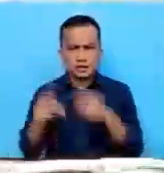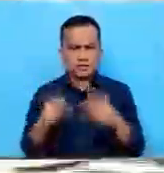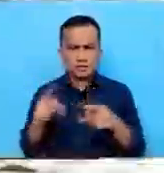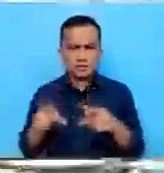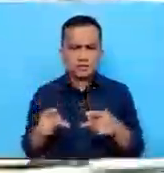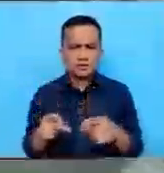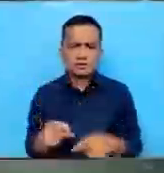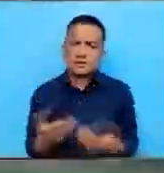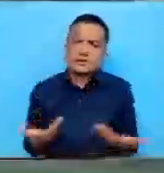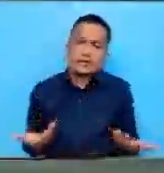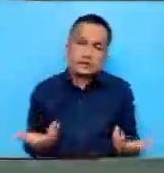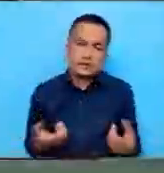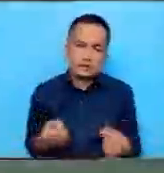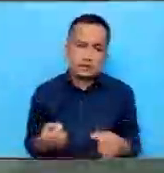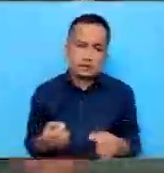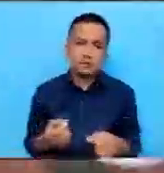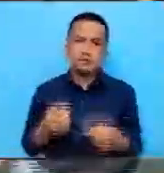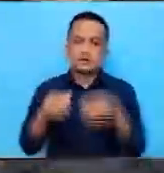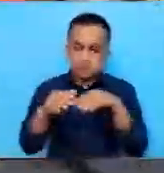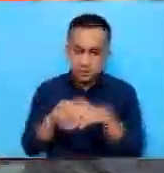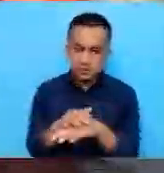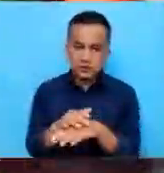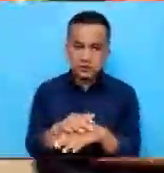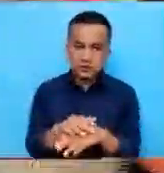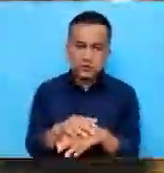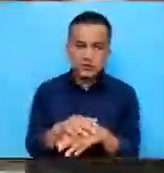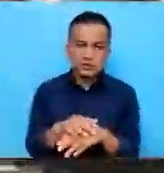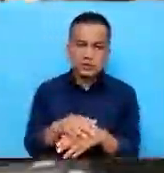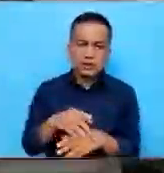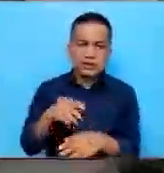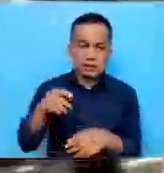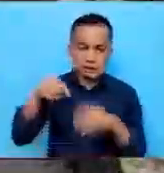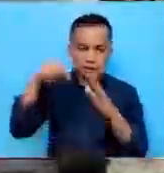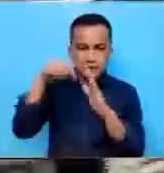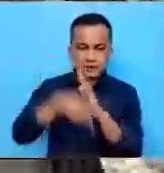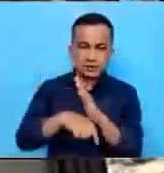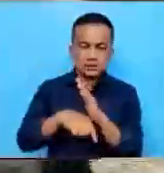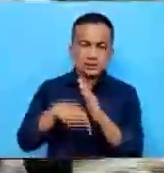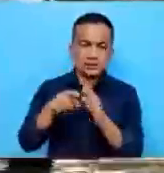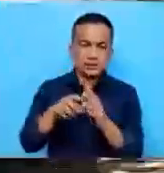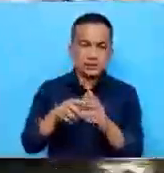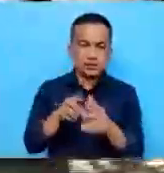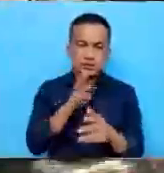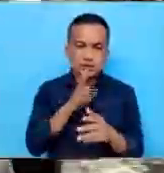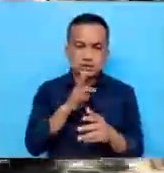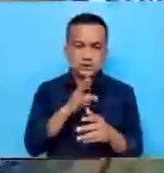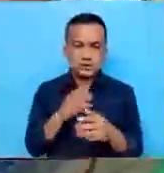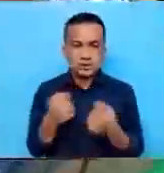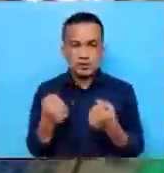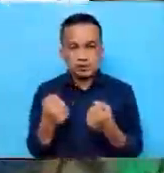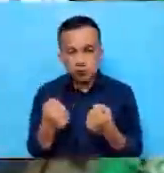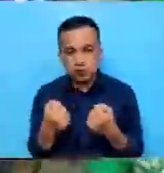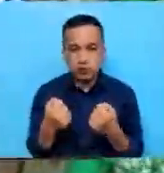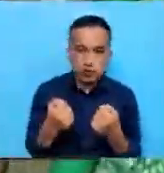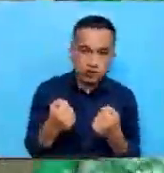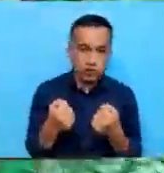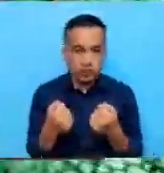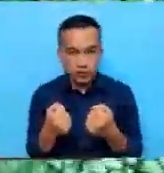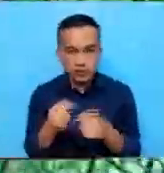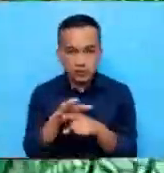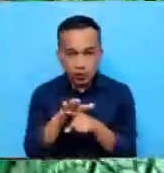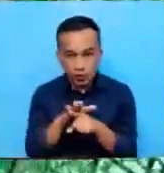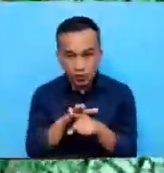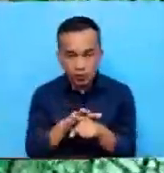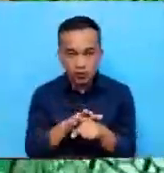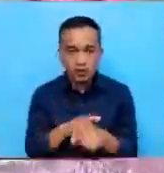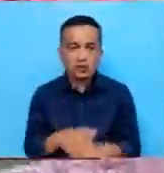na kundi lumusong sa halos gatuhod na tubig. Dahan-dahan din ang mga motorista. Naabutan pa namin si